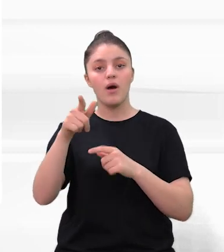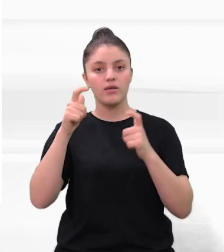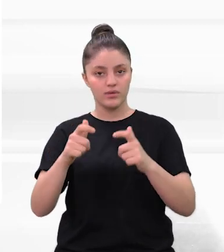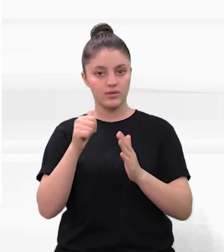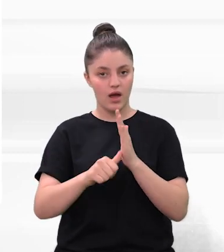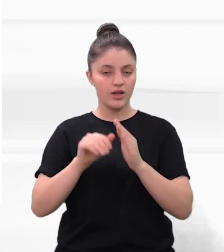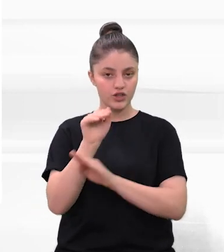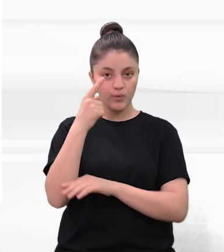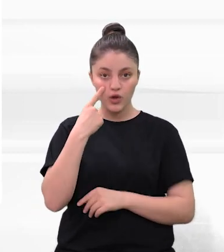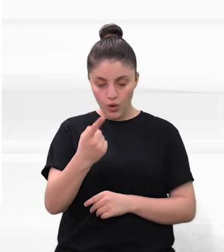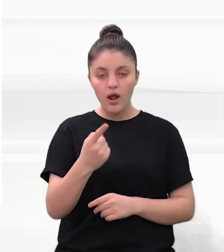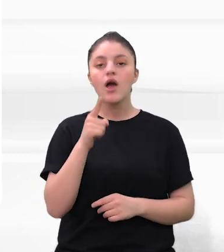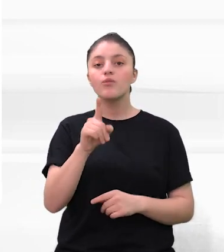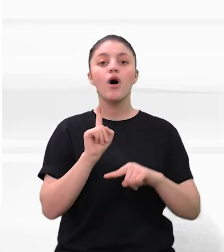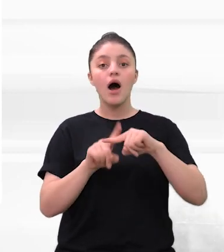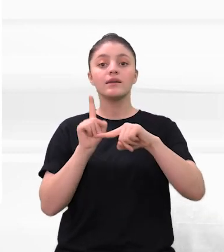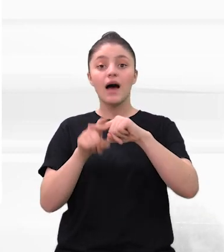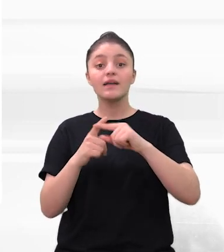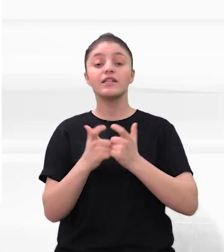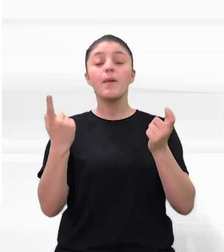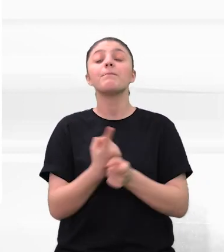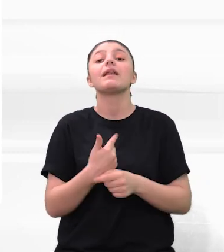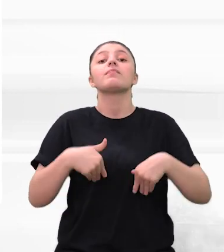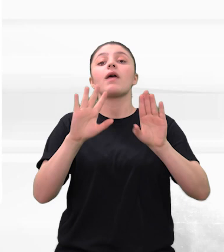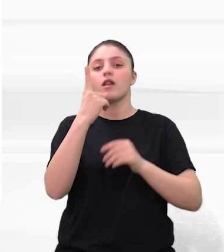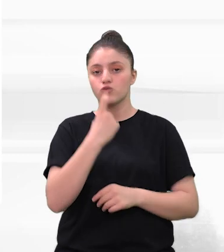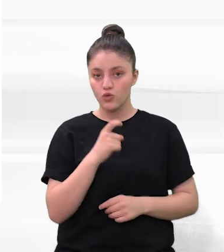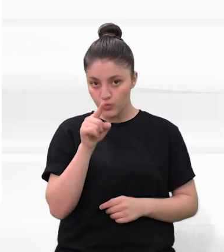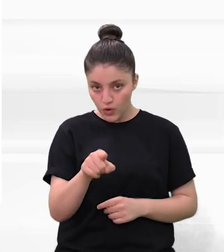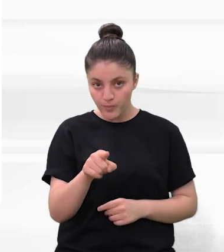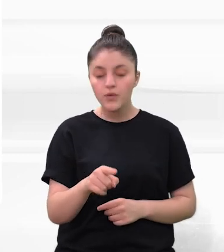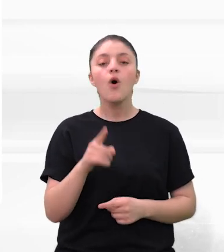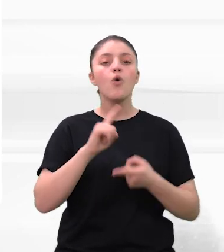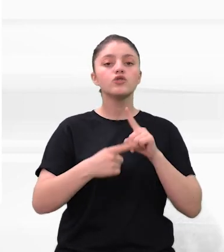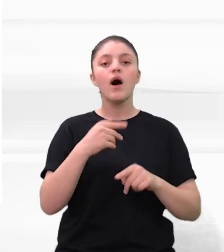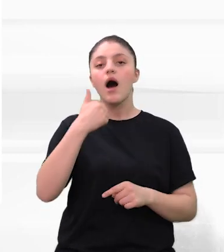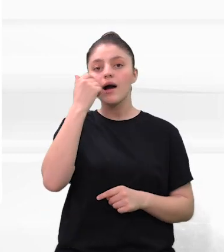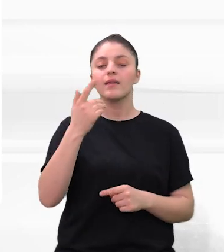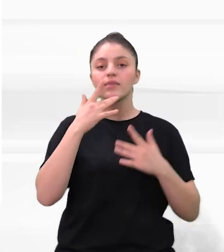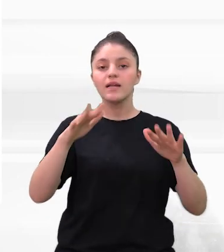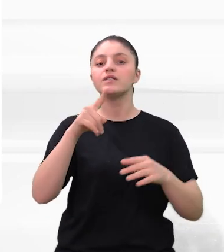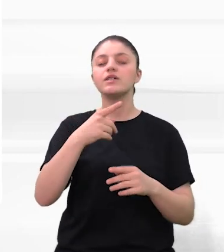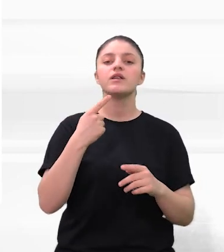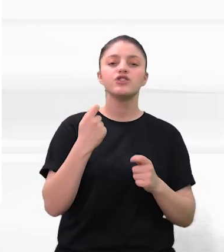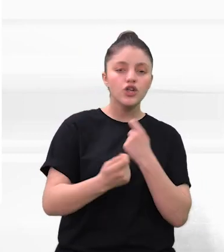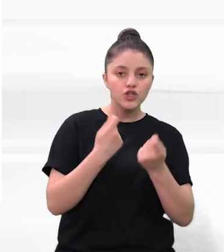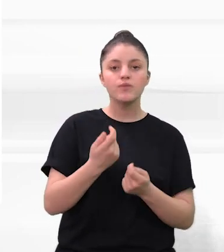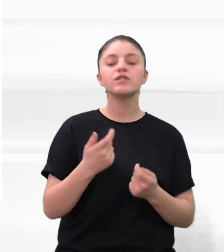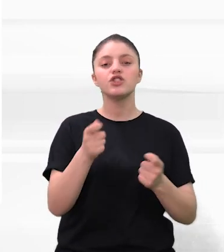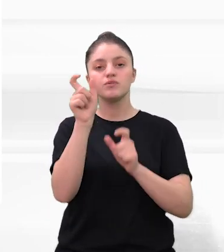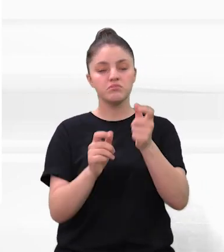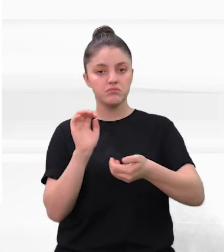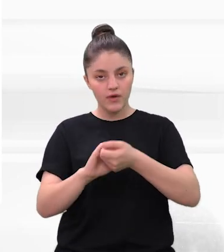ve Avrupalı karşında Üstün sağlanmasında katkı son gelişmelerden biri olmayan sorulmuş Osmanlıların Akdeniz'de gideyim Korsanları işbirliği yapması